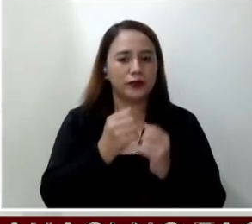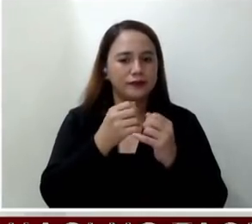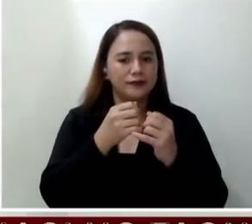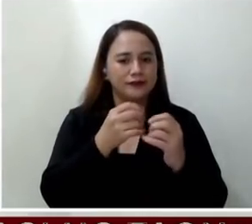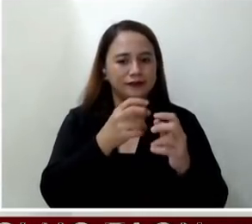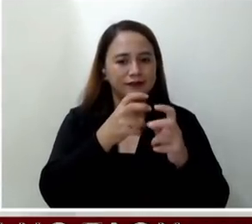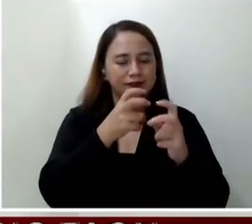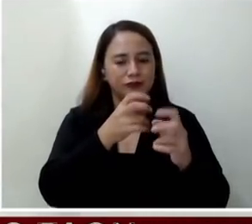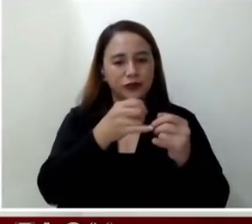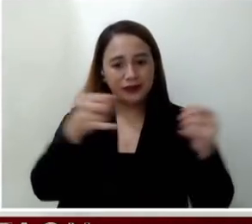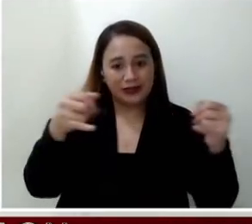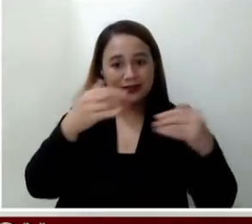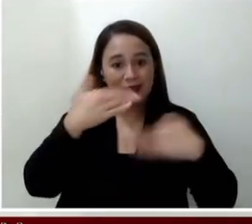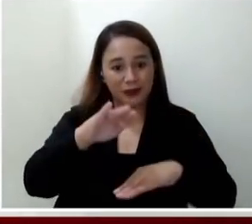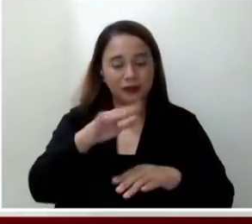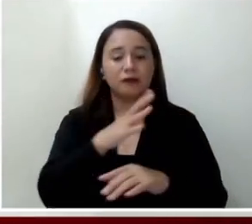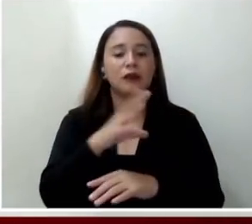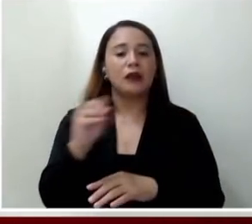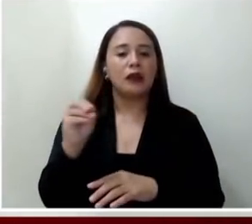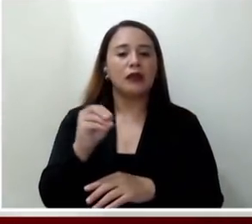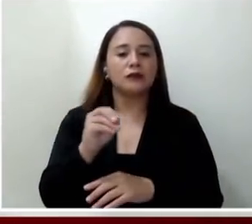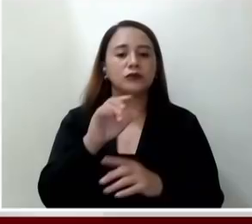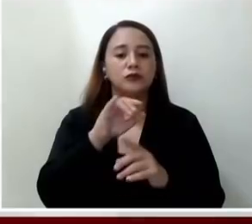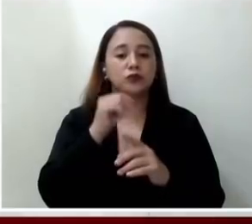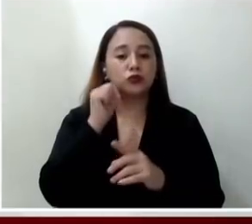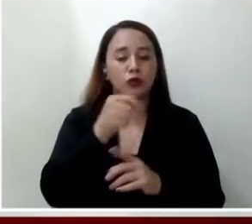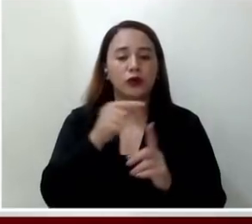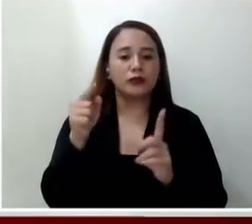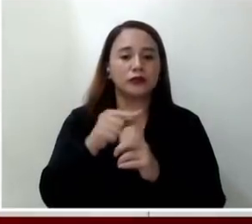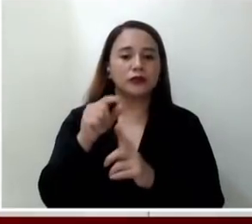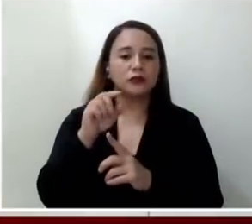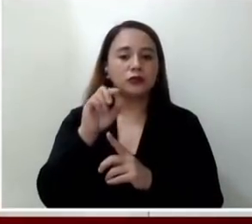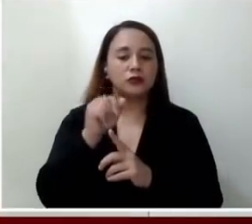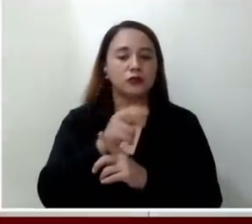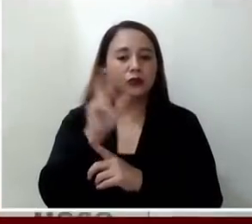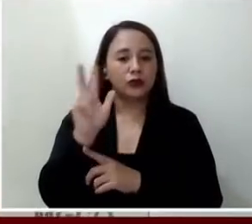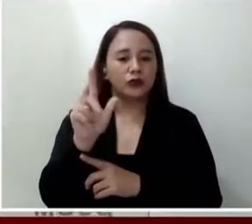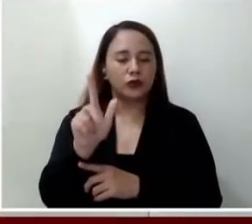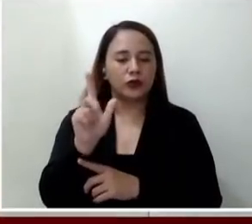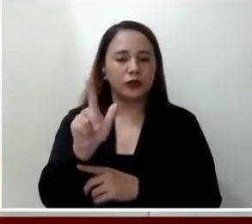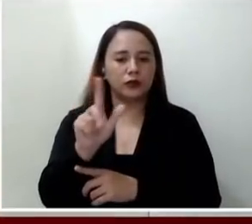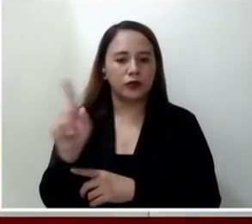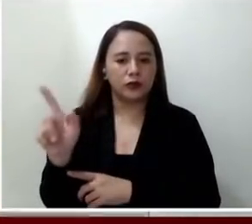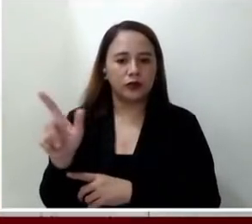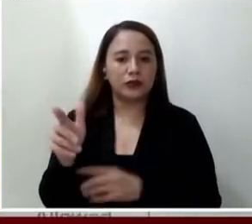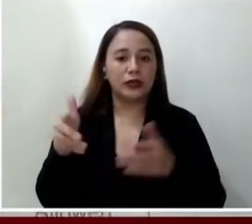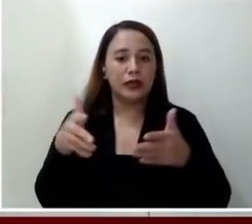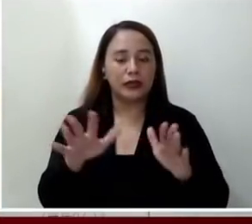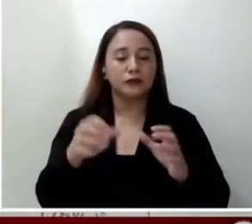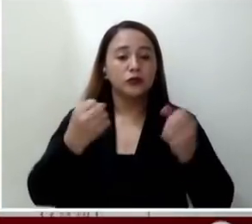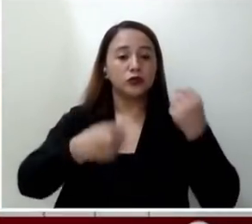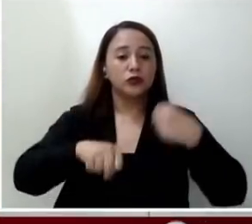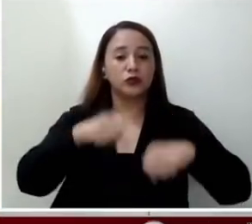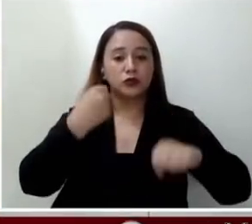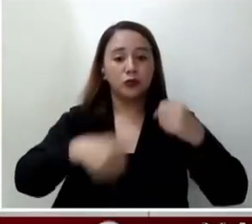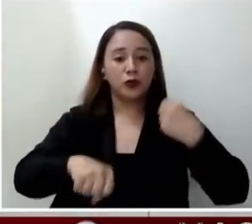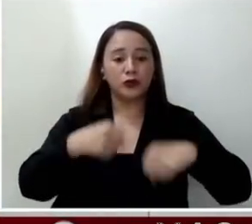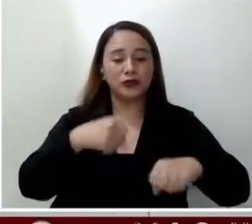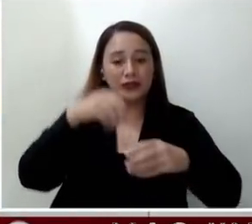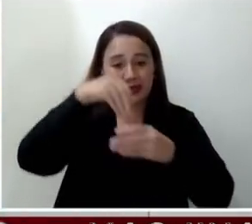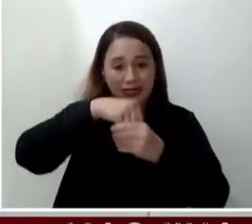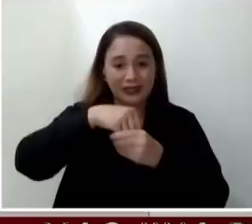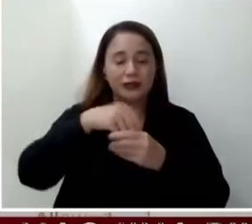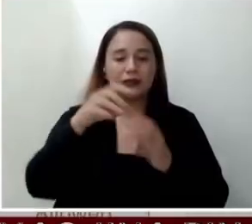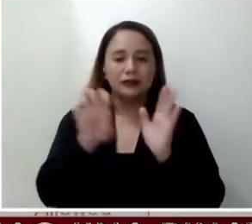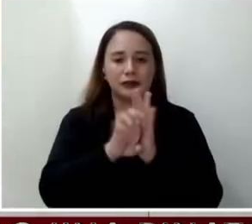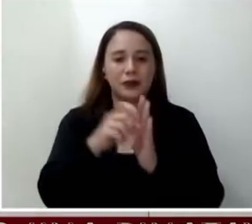bukas June 16 hanggang June 30, 2021. Dito pinapayagan ang indoor sports courts at venues tulad ng